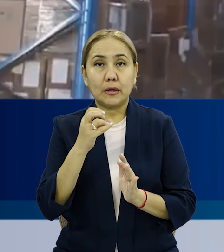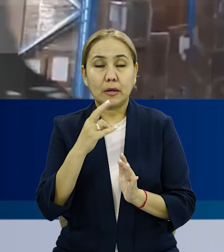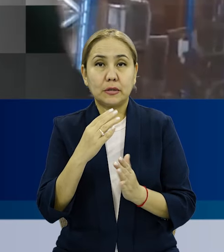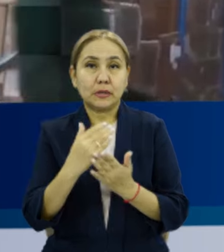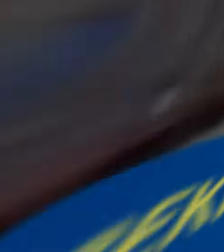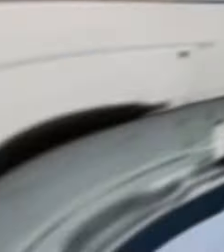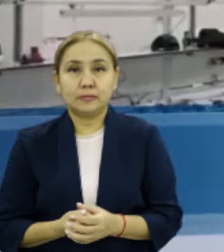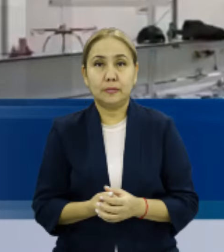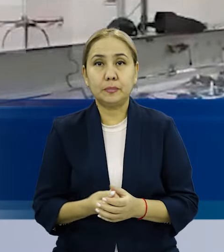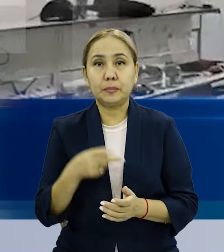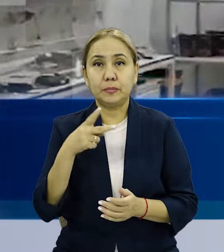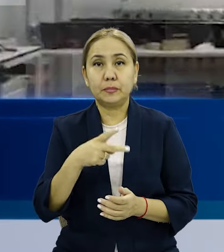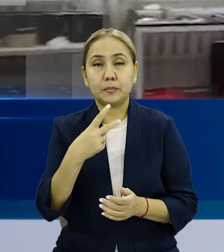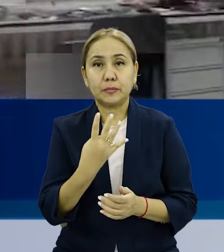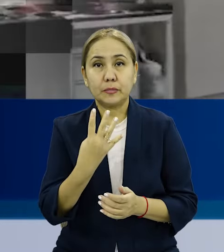tartibini